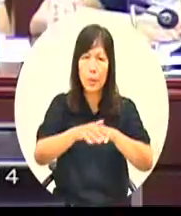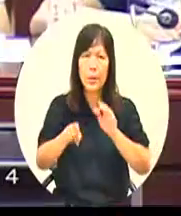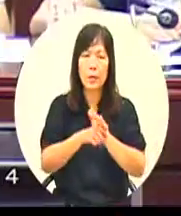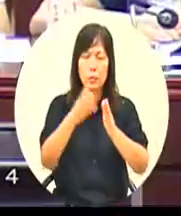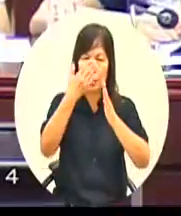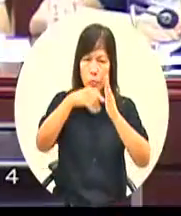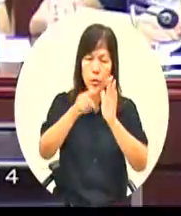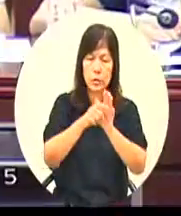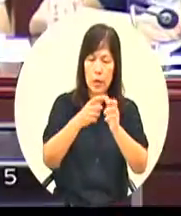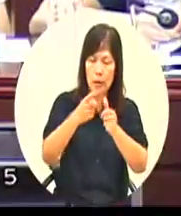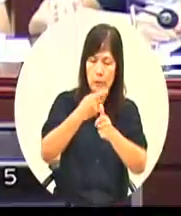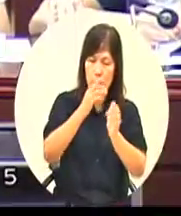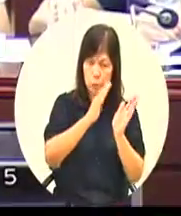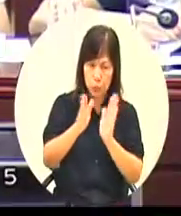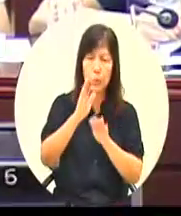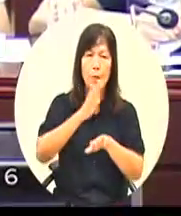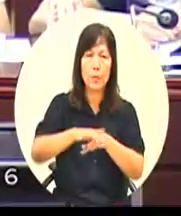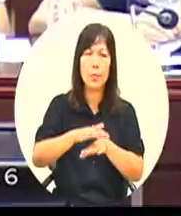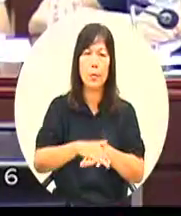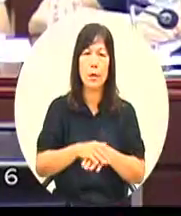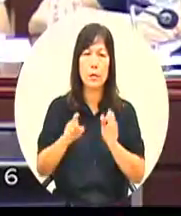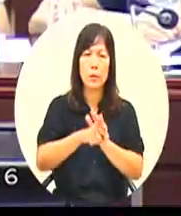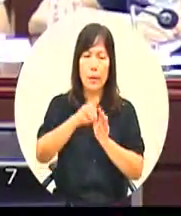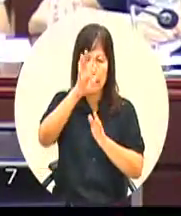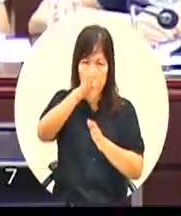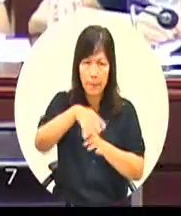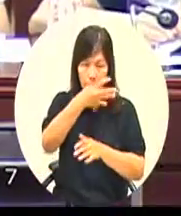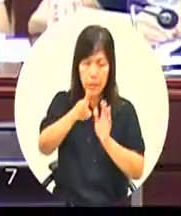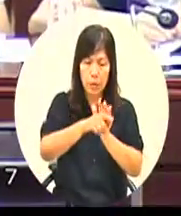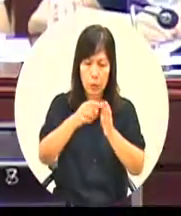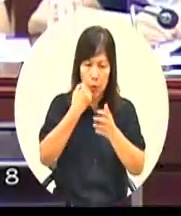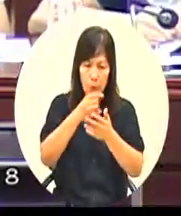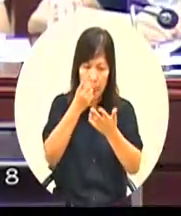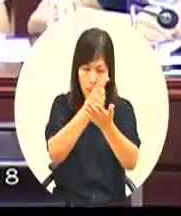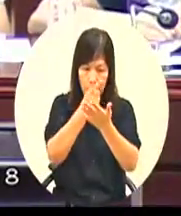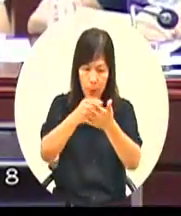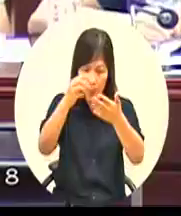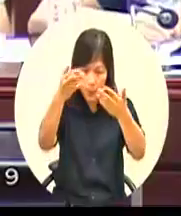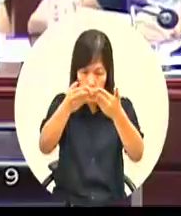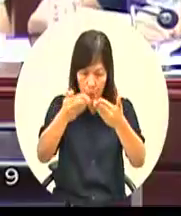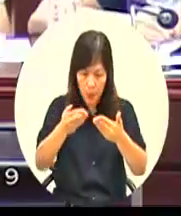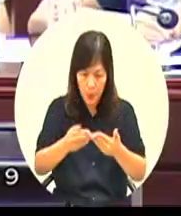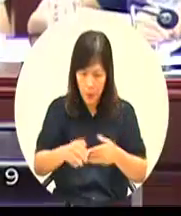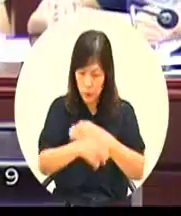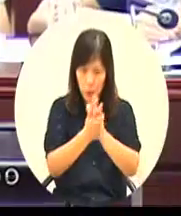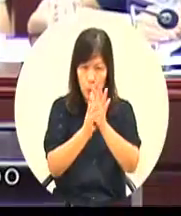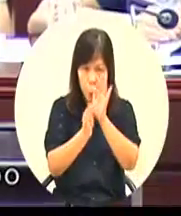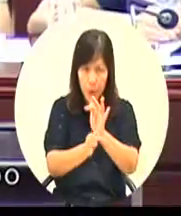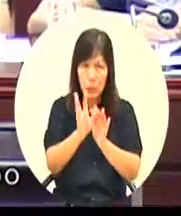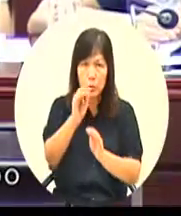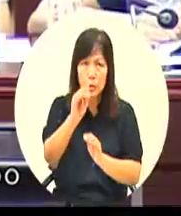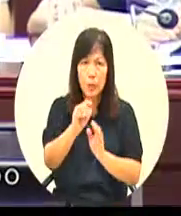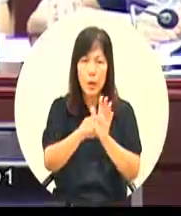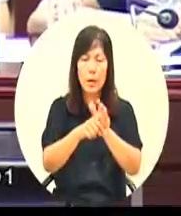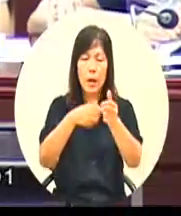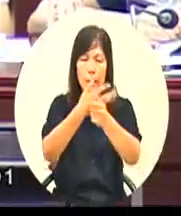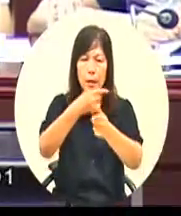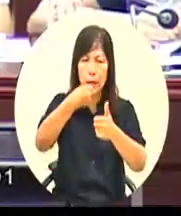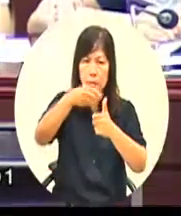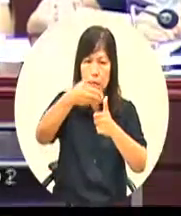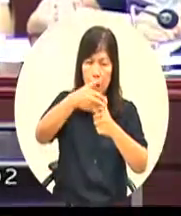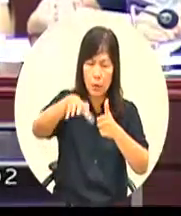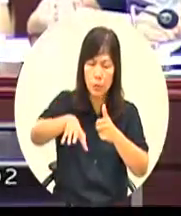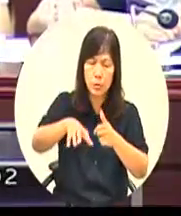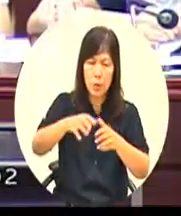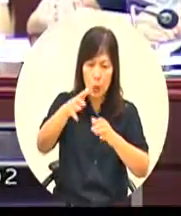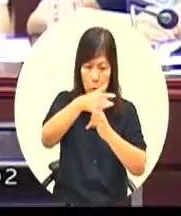做点阅，它有一个表单去 check 每一样东西是不是做得很周全，然后进到教育局、教育部的全国